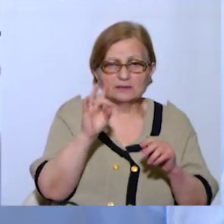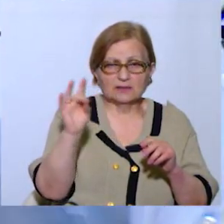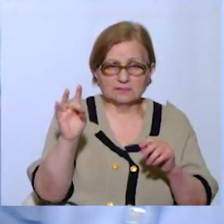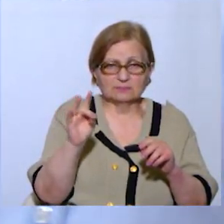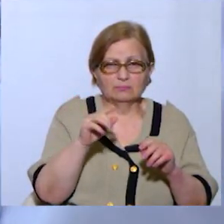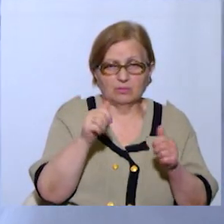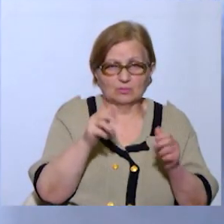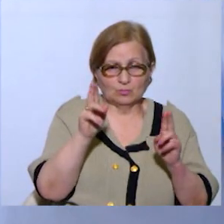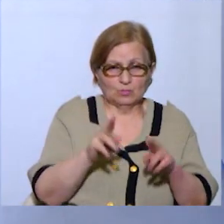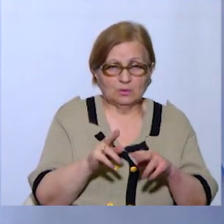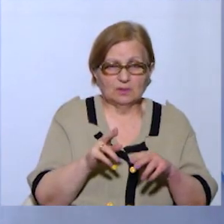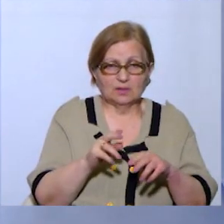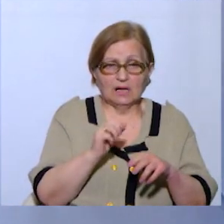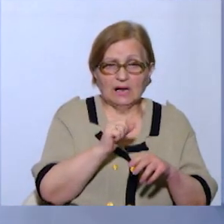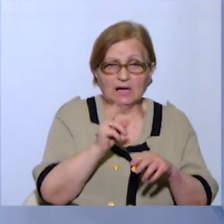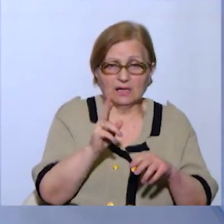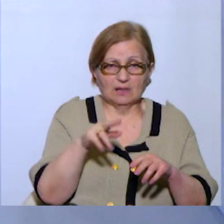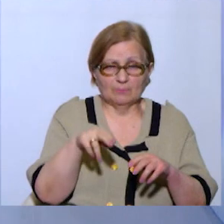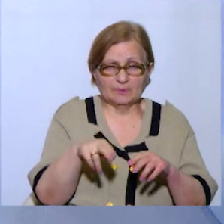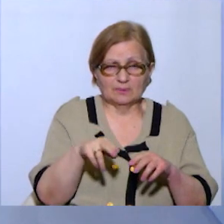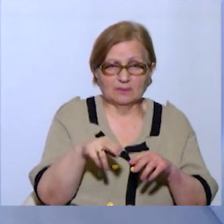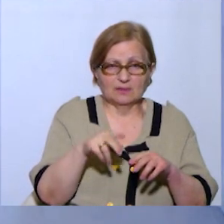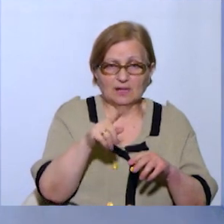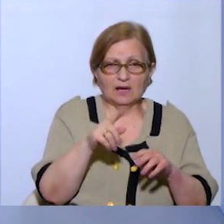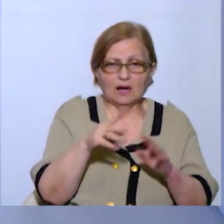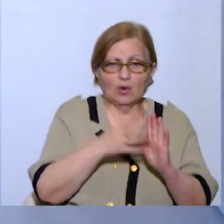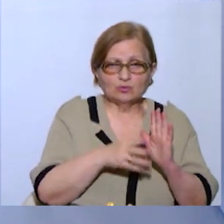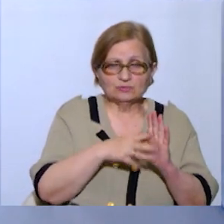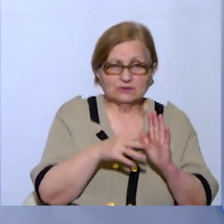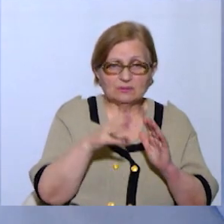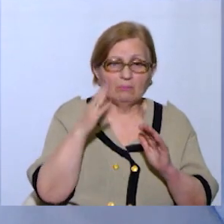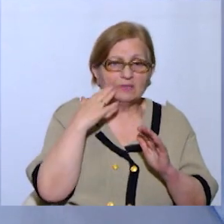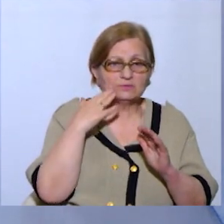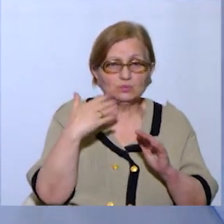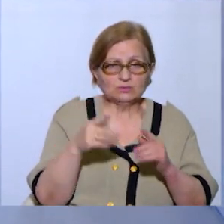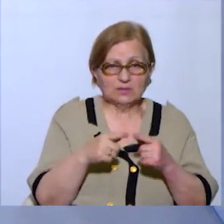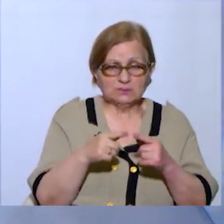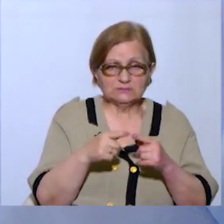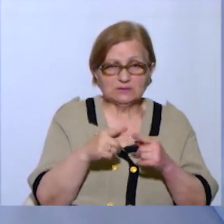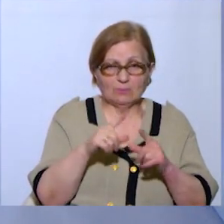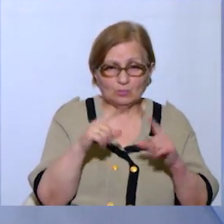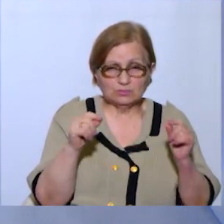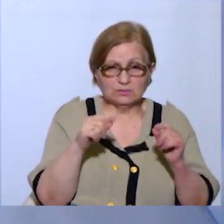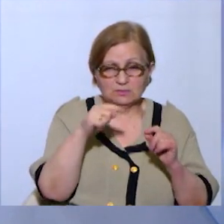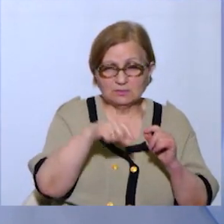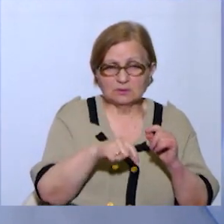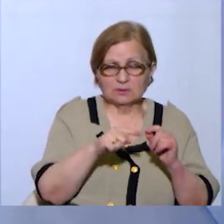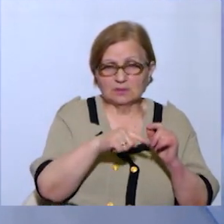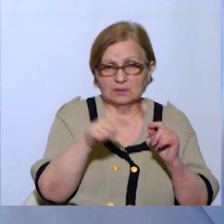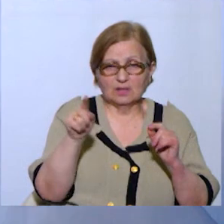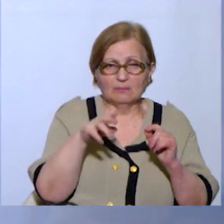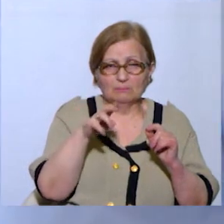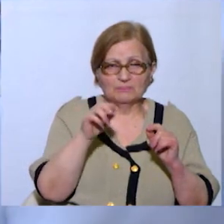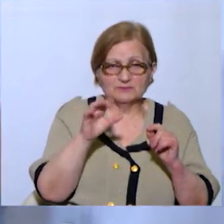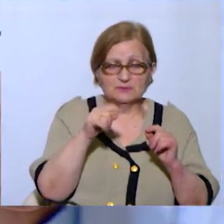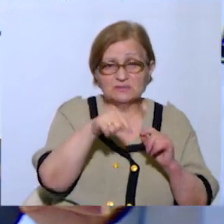ფორმულით. თუ დავაკვირდებით AKP მართკუთხა სამკუთხედს, რადგან წრეწირის ცენტრი კუთხის ბისექტრისაზე მდებარეობს, აქ უნდა